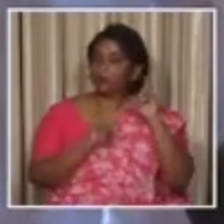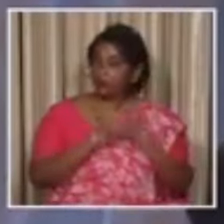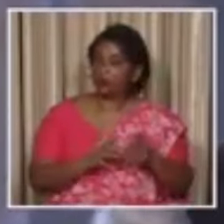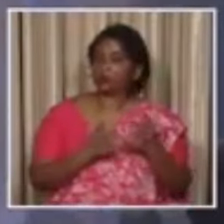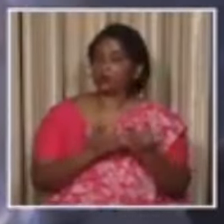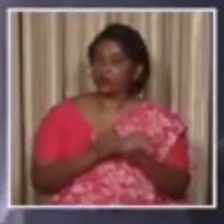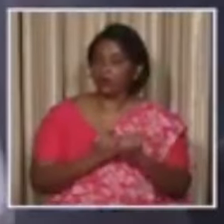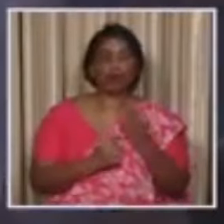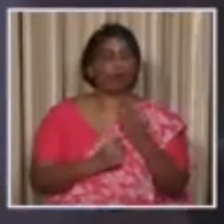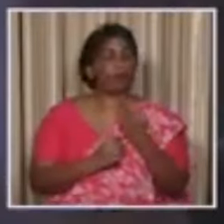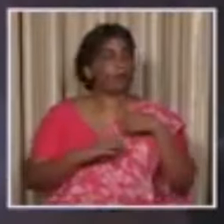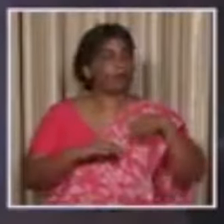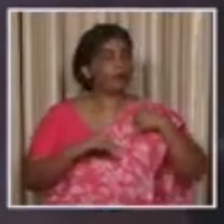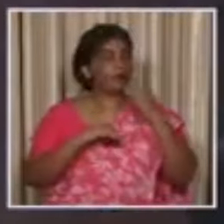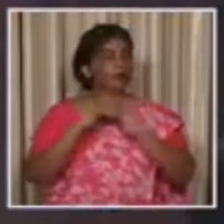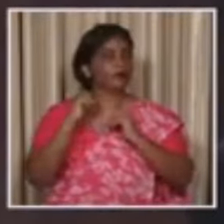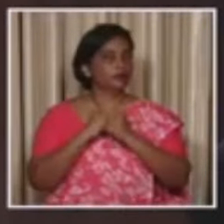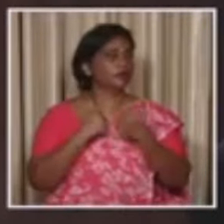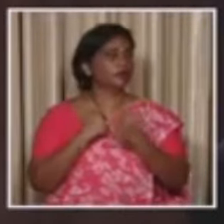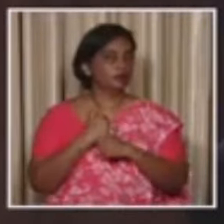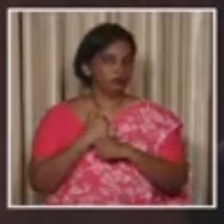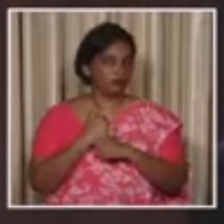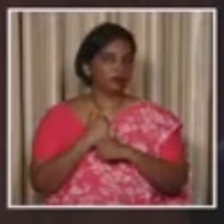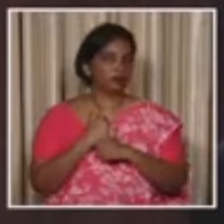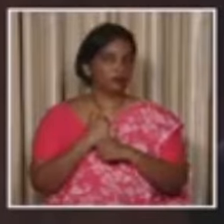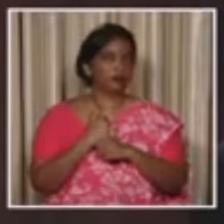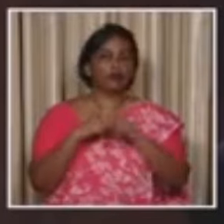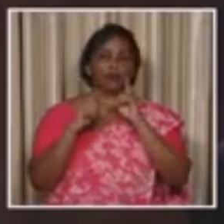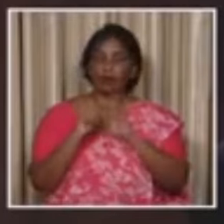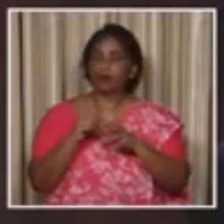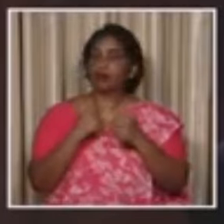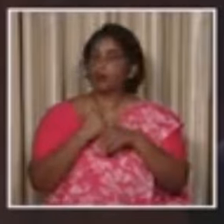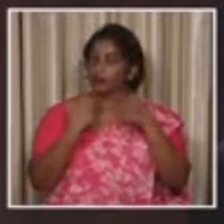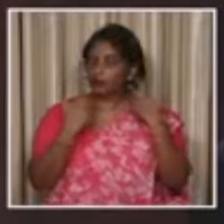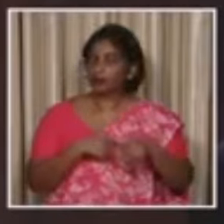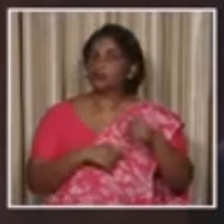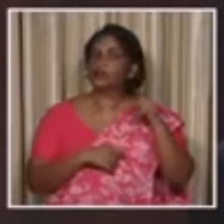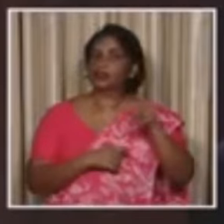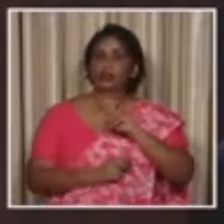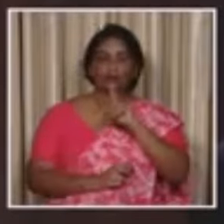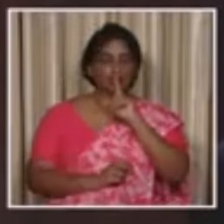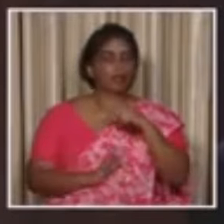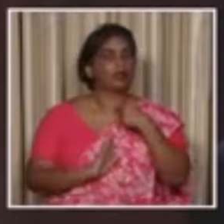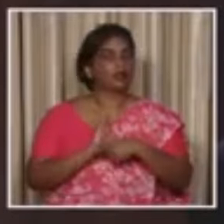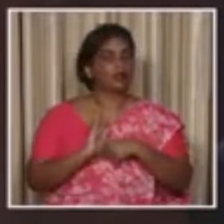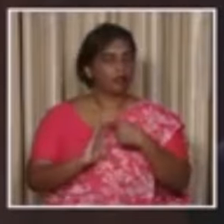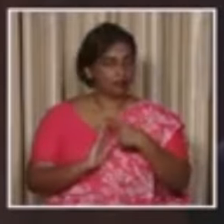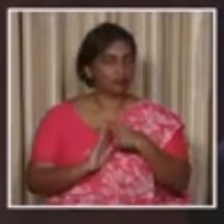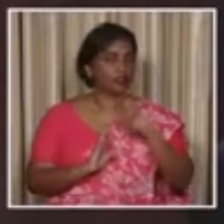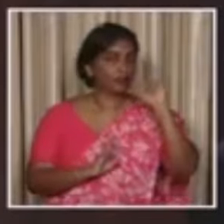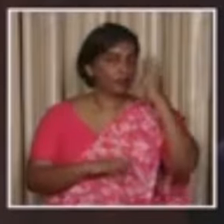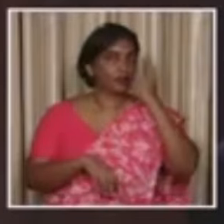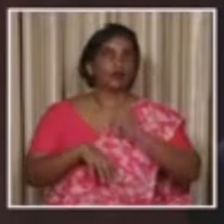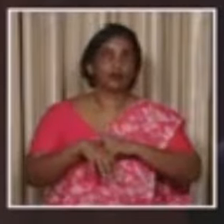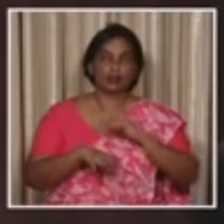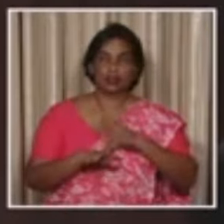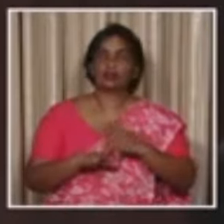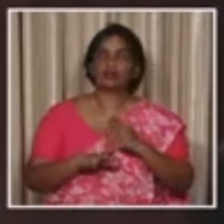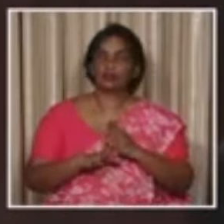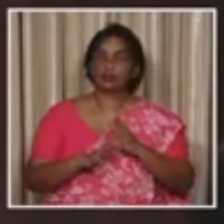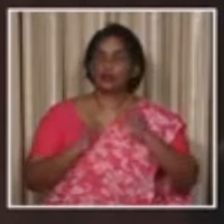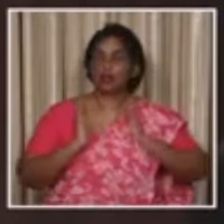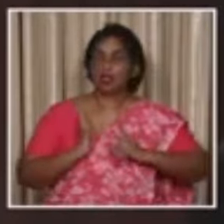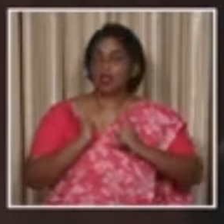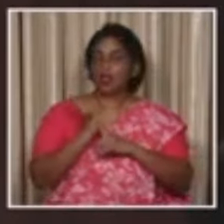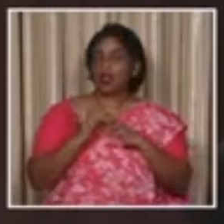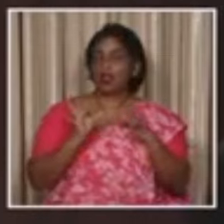අවශ්‍ය කරන මූලික වැඩපිළිවෙල තමයි මම සකස් කරේ. ඒ සකස් කළා තමයි ඔබතුමාට කියන්න ලංකාවේ පළවෙනි වතාවට හියුමන් ලැබ් එකක් ඇදුවා